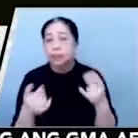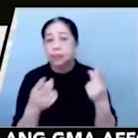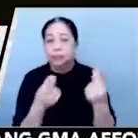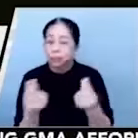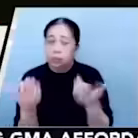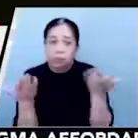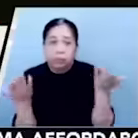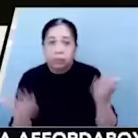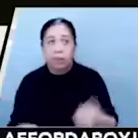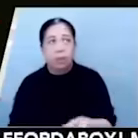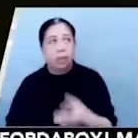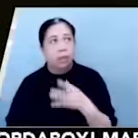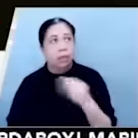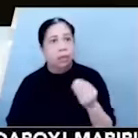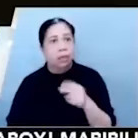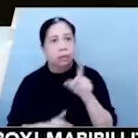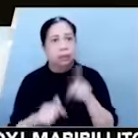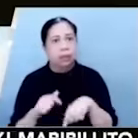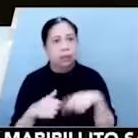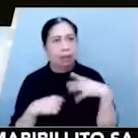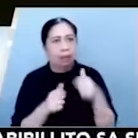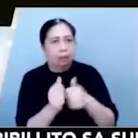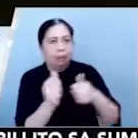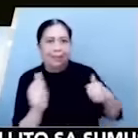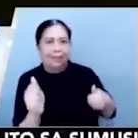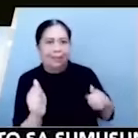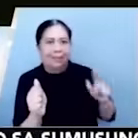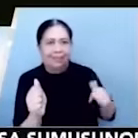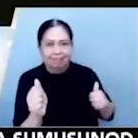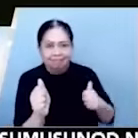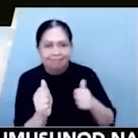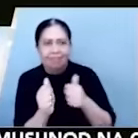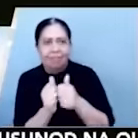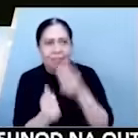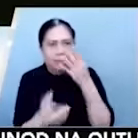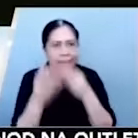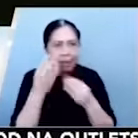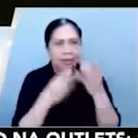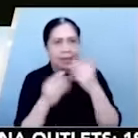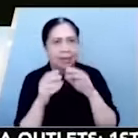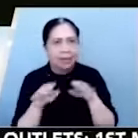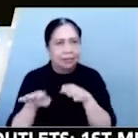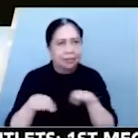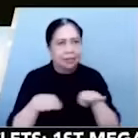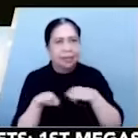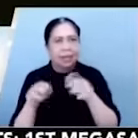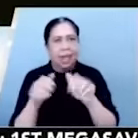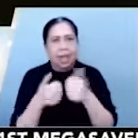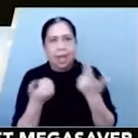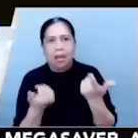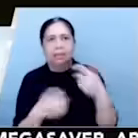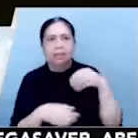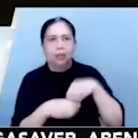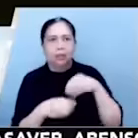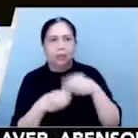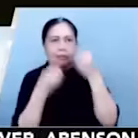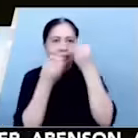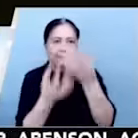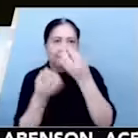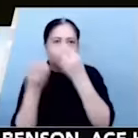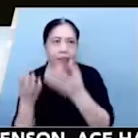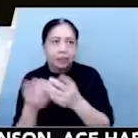And hindi kami pwedeng mapag-iwanan. Mm-hmm. We have to learn how to pivot as a content provider in